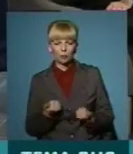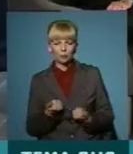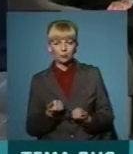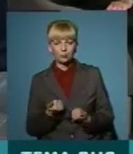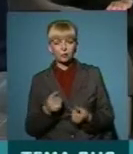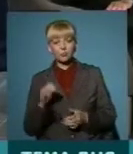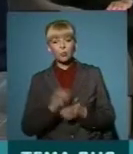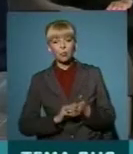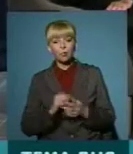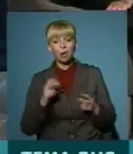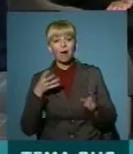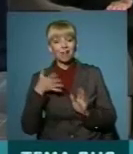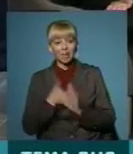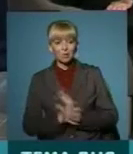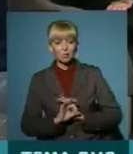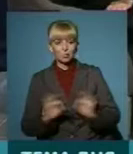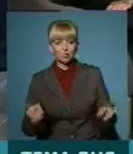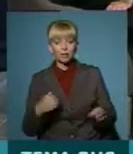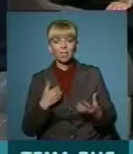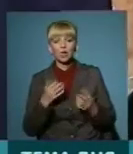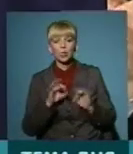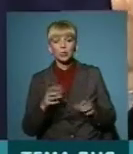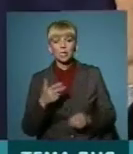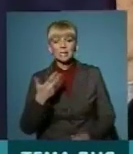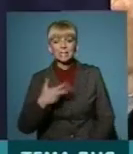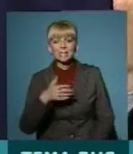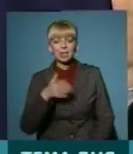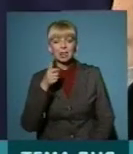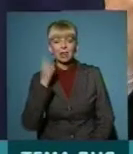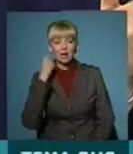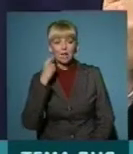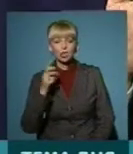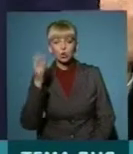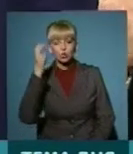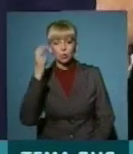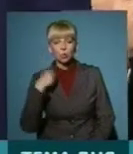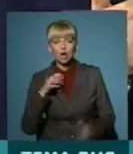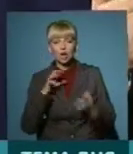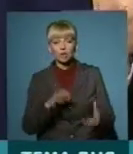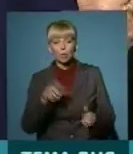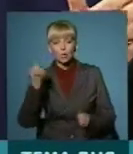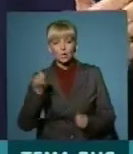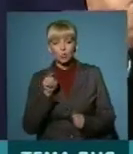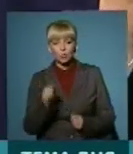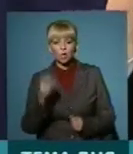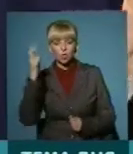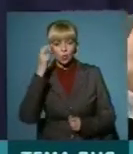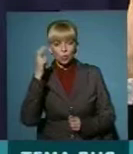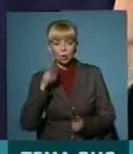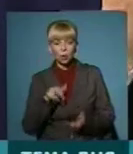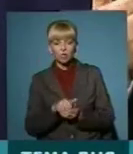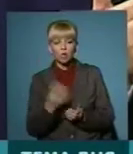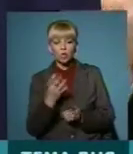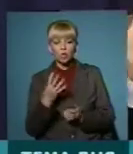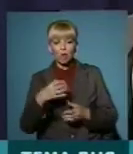по поводу радиации, прекрасно. Я вам расскажу еще раз. 30-летие Чернобыля. Мы автобусами приезжаем туда, в Чернобыль, подходим до